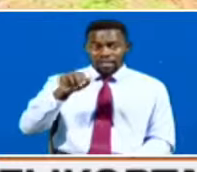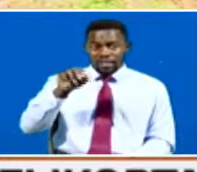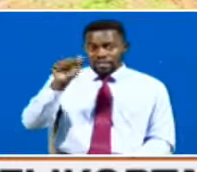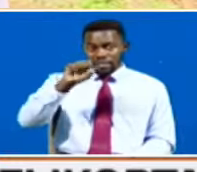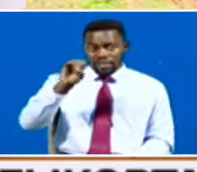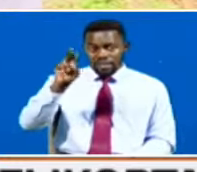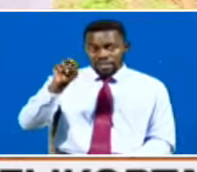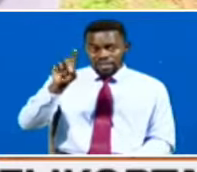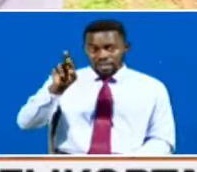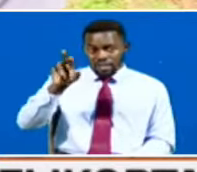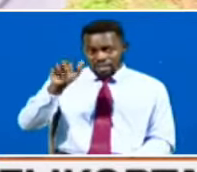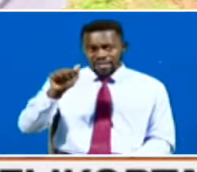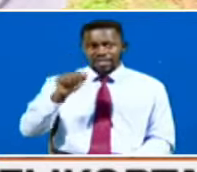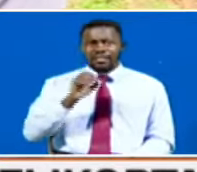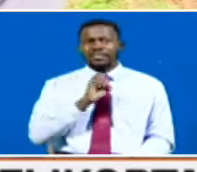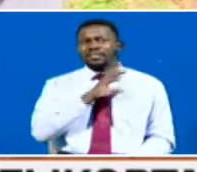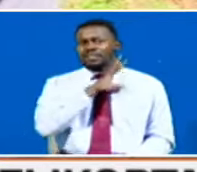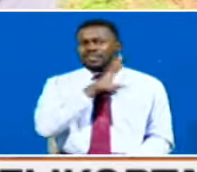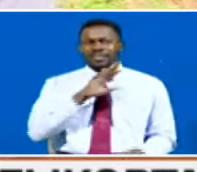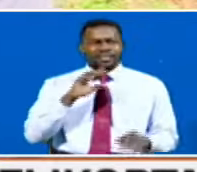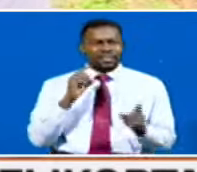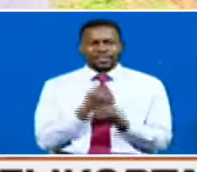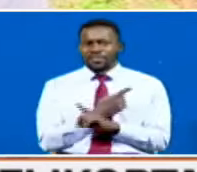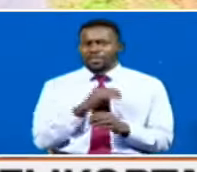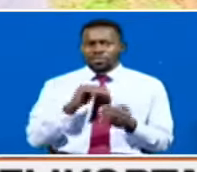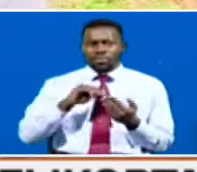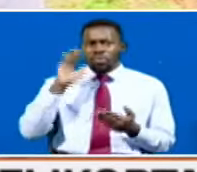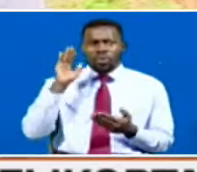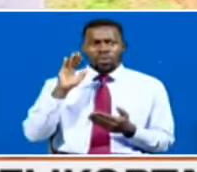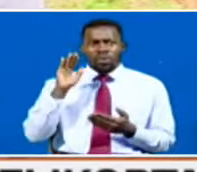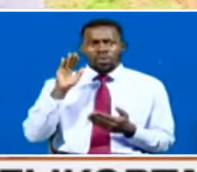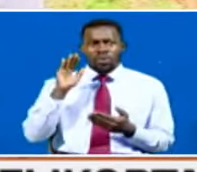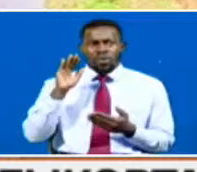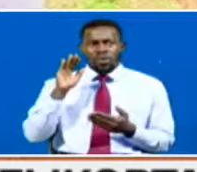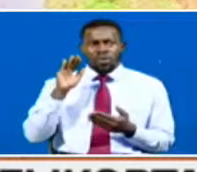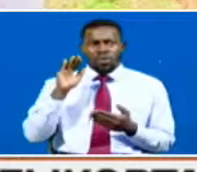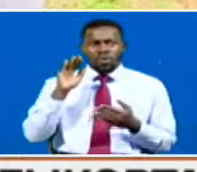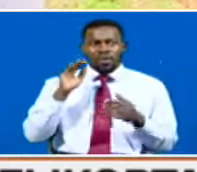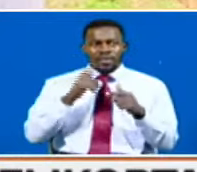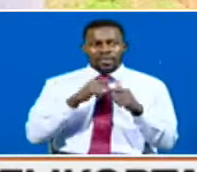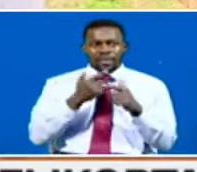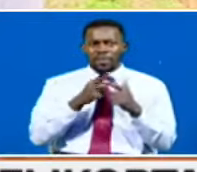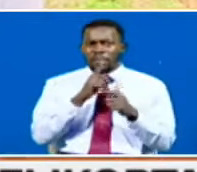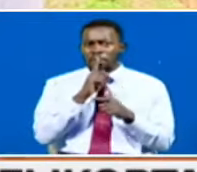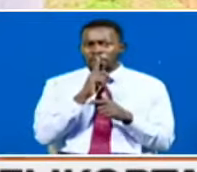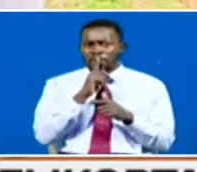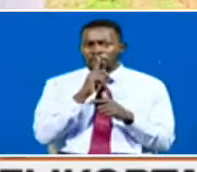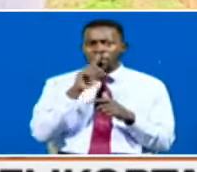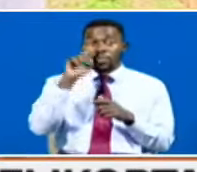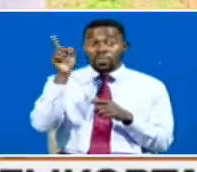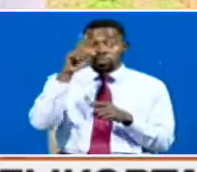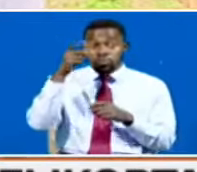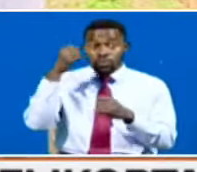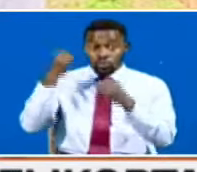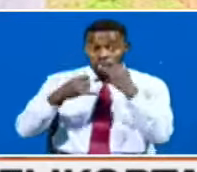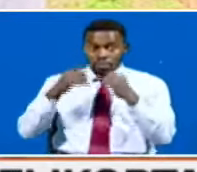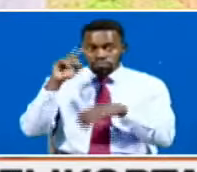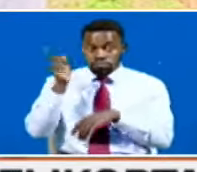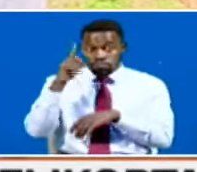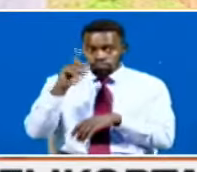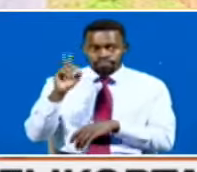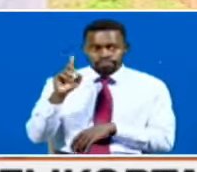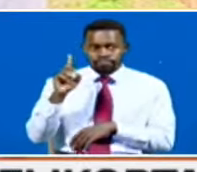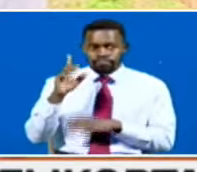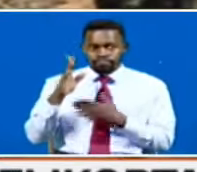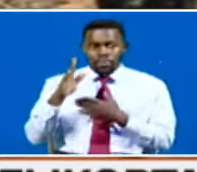sauti hiyo ikaharibika zaidi na ika land tu kwa ikanyamaza, propeller ikanyamaza na ikaanguka tu